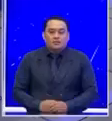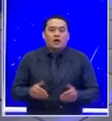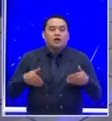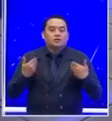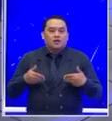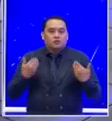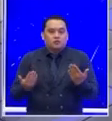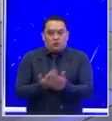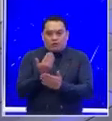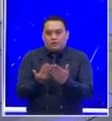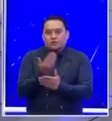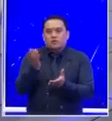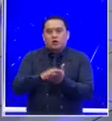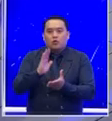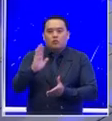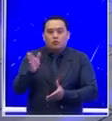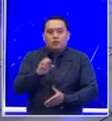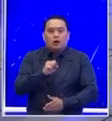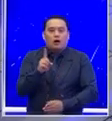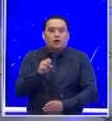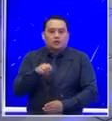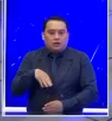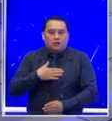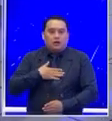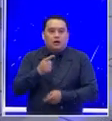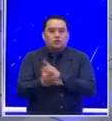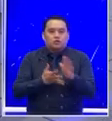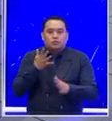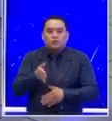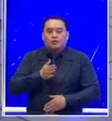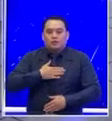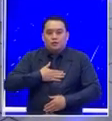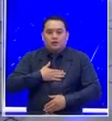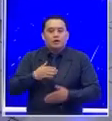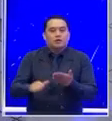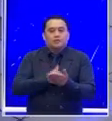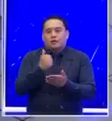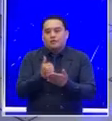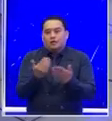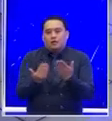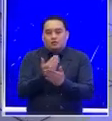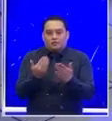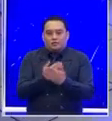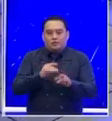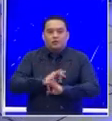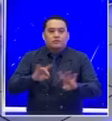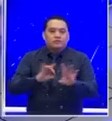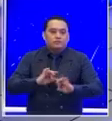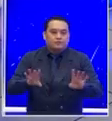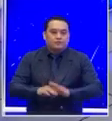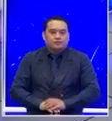Добрый вечер, в эфире телеканала ЖТСУ. Время новостей, с вами Азат Джумаханов, и сурдоперевод обеспечивает Марат Джумабеков. Смотрите